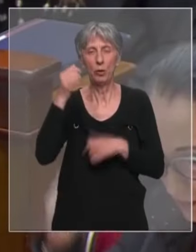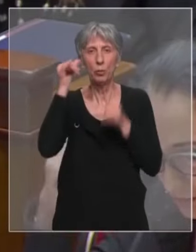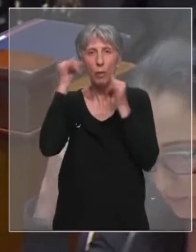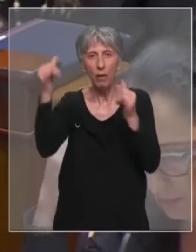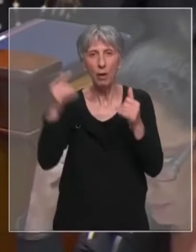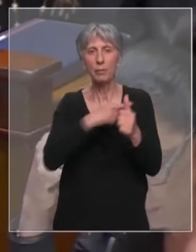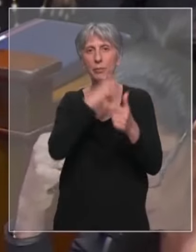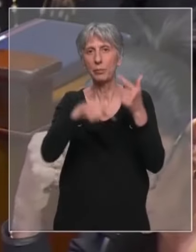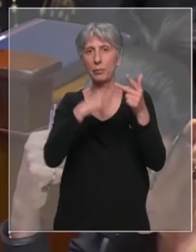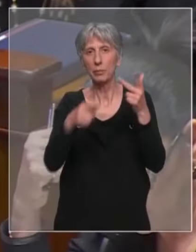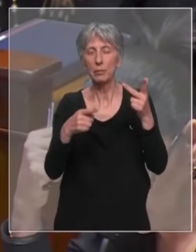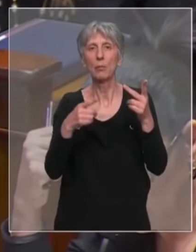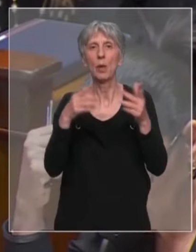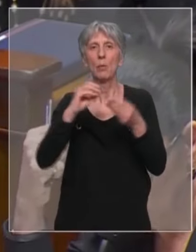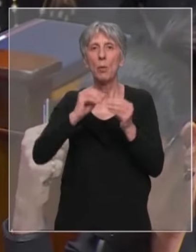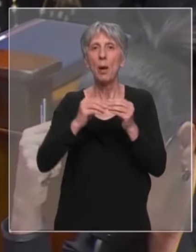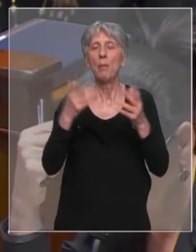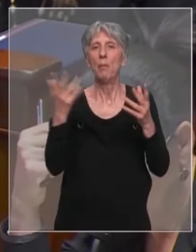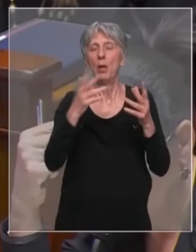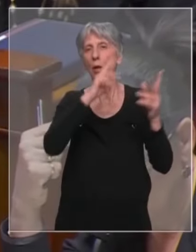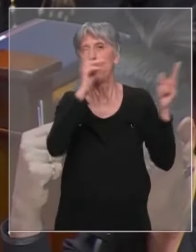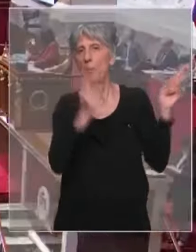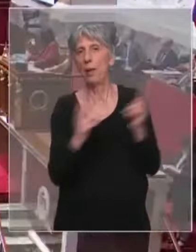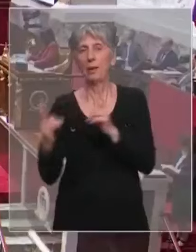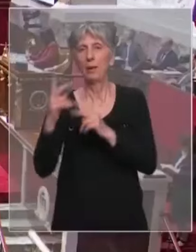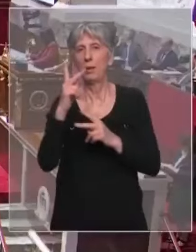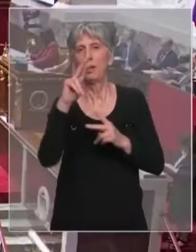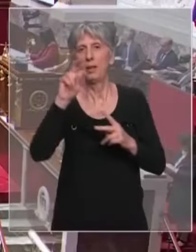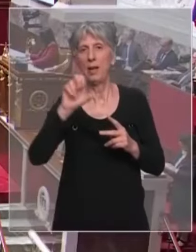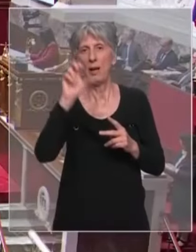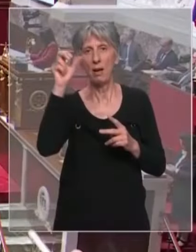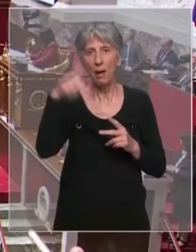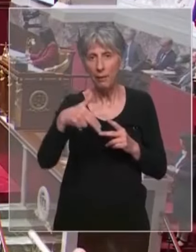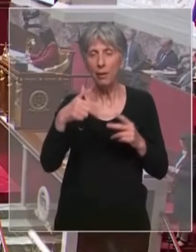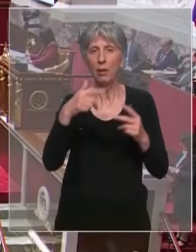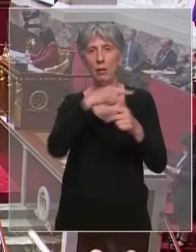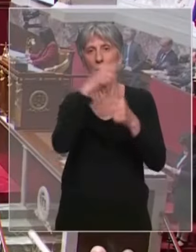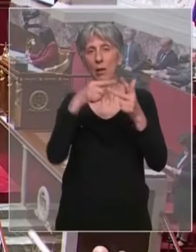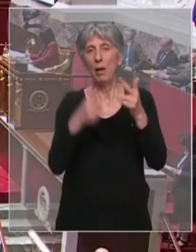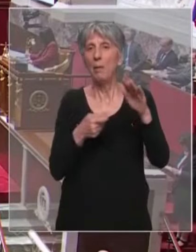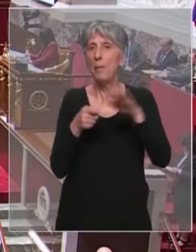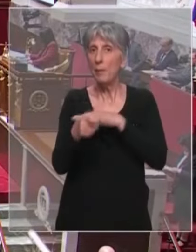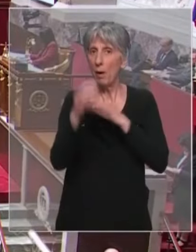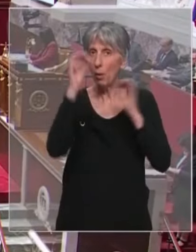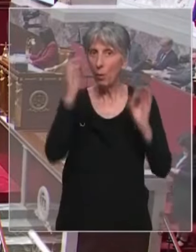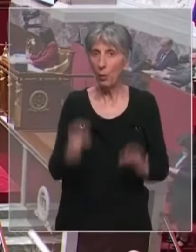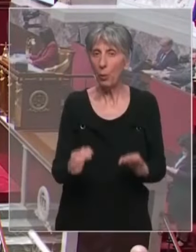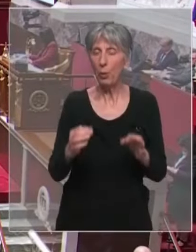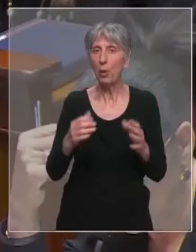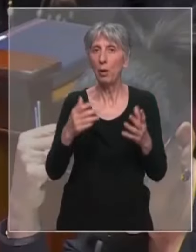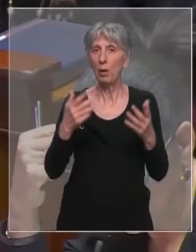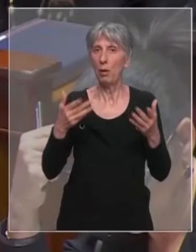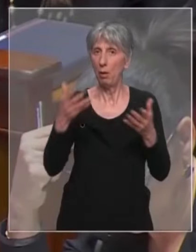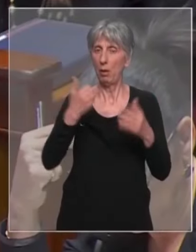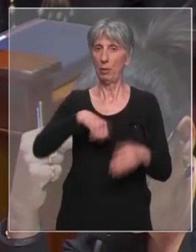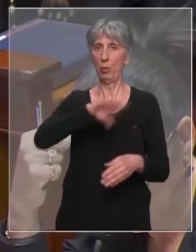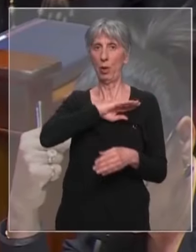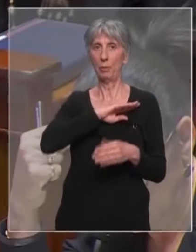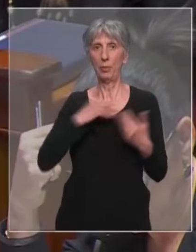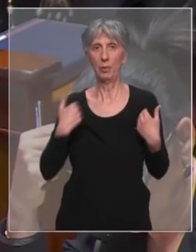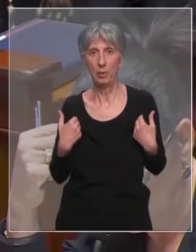répondre aux problèmes liés à la tempête Ciaran. C'est également le paiement en temps et en heure du pilier dont nous avons la